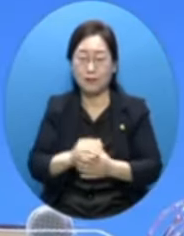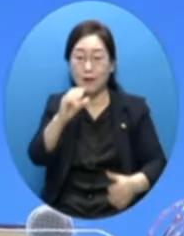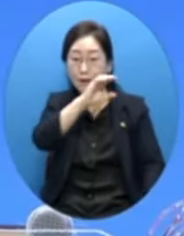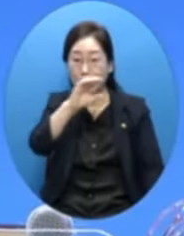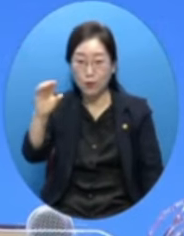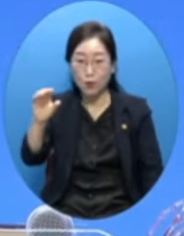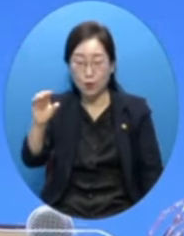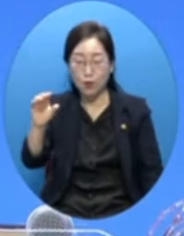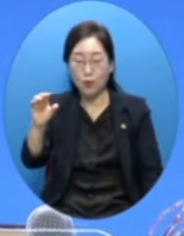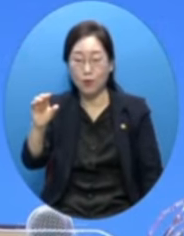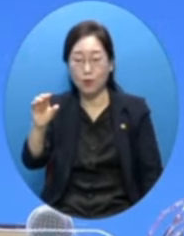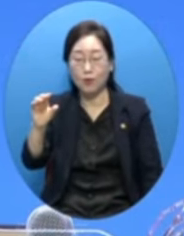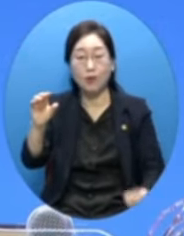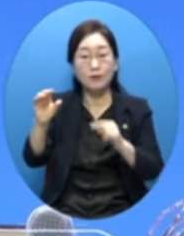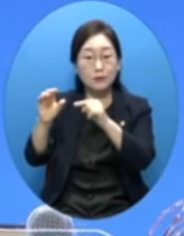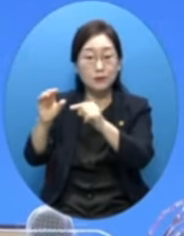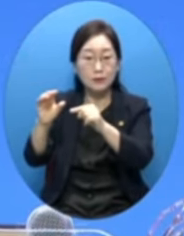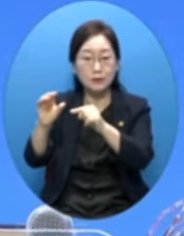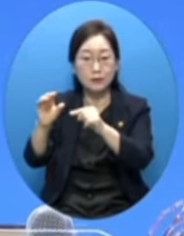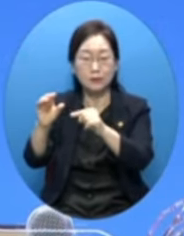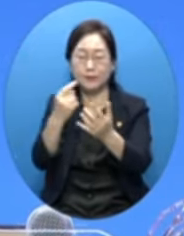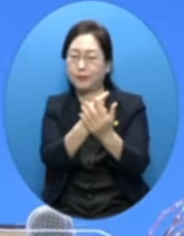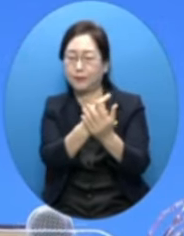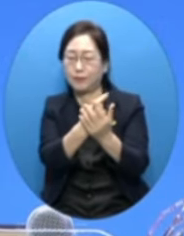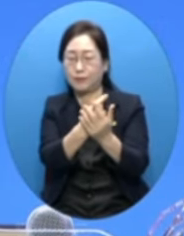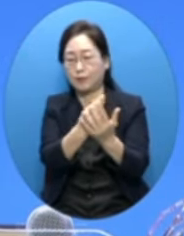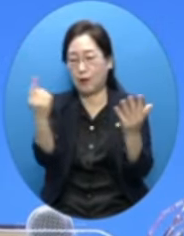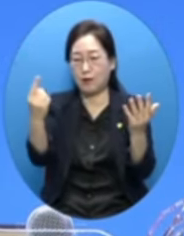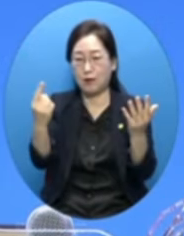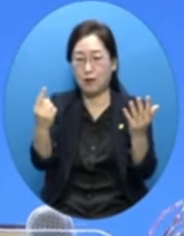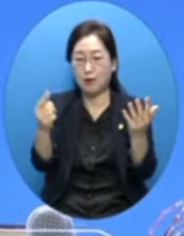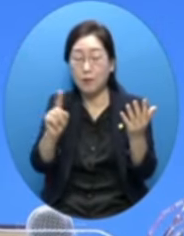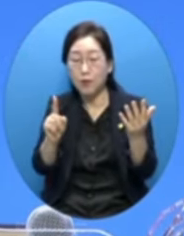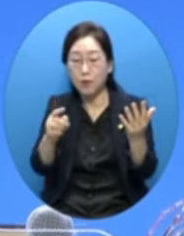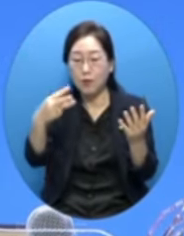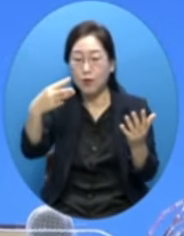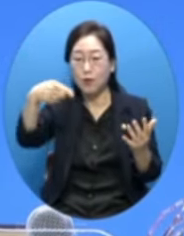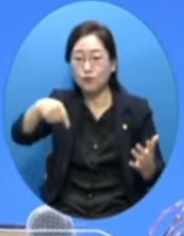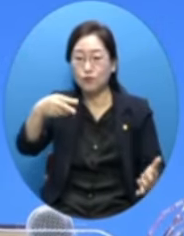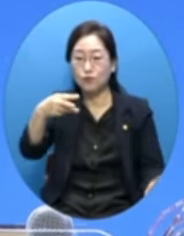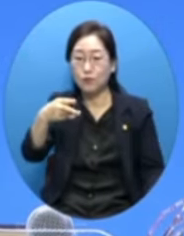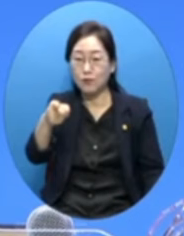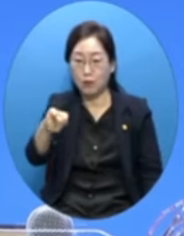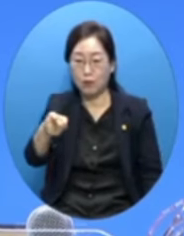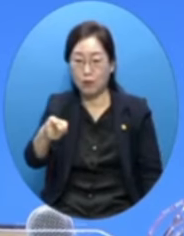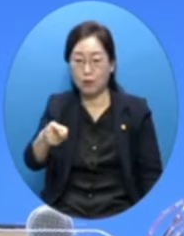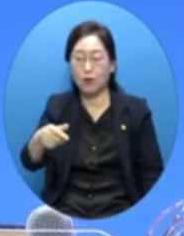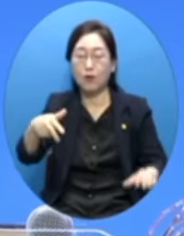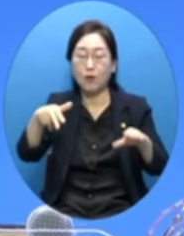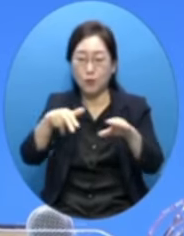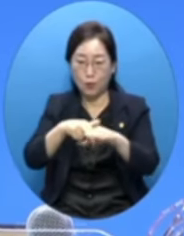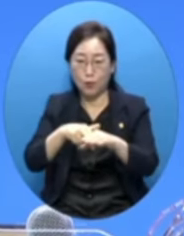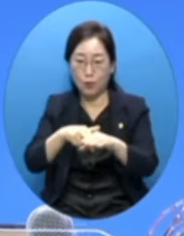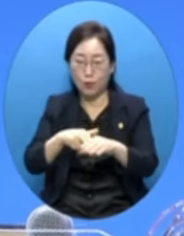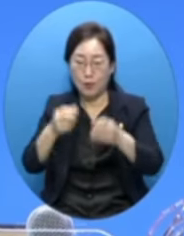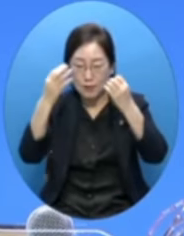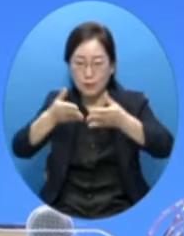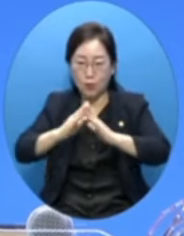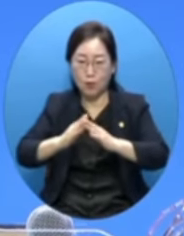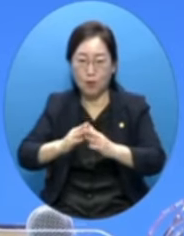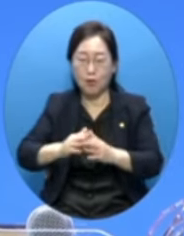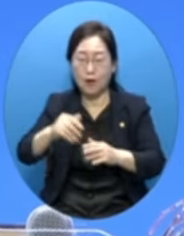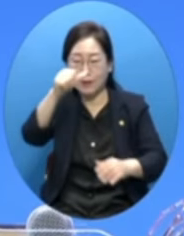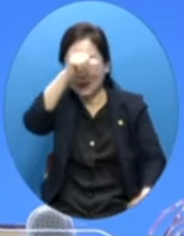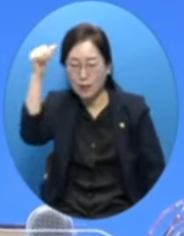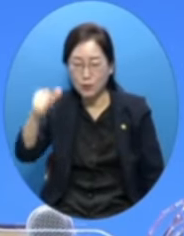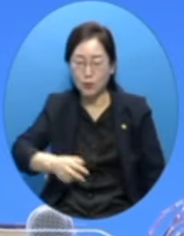가톨릭으로부터 시작해 갈라져 나와서 루터교가 탄생되고 이어서 장로교, 감리교,